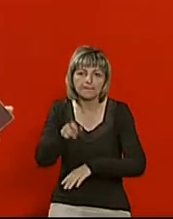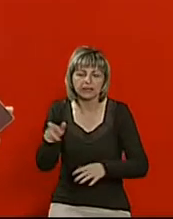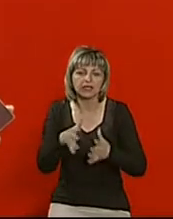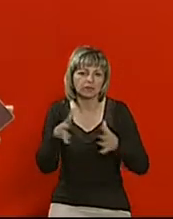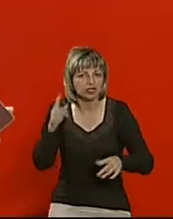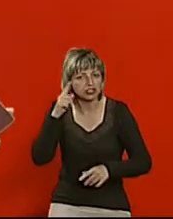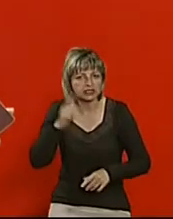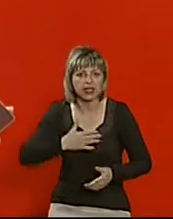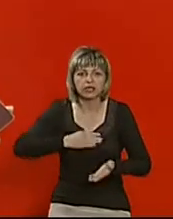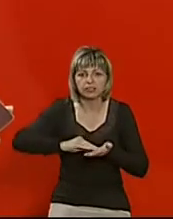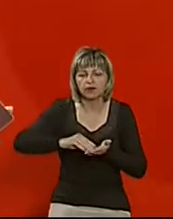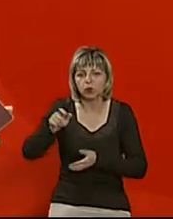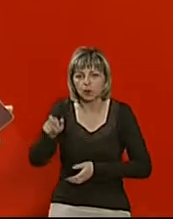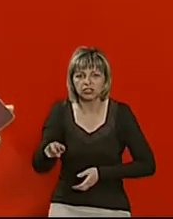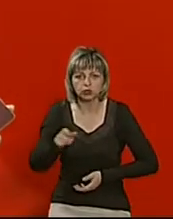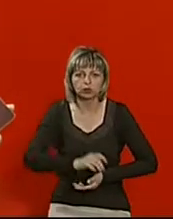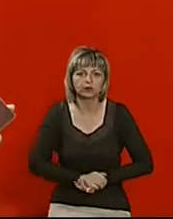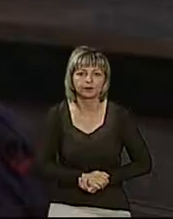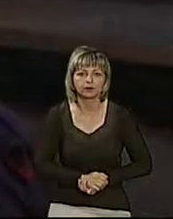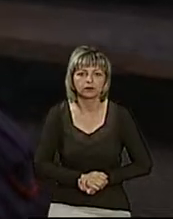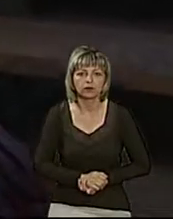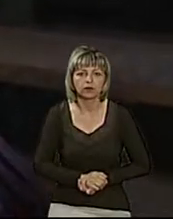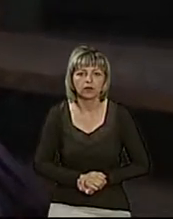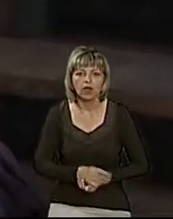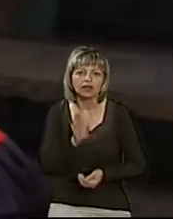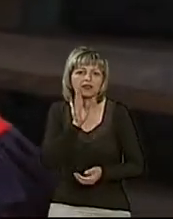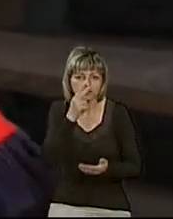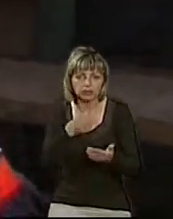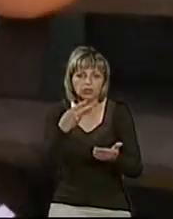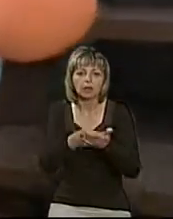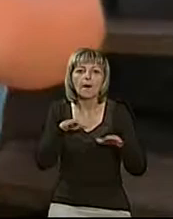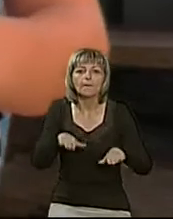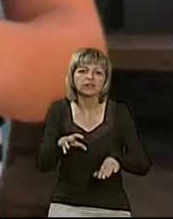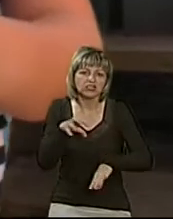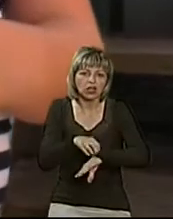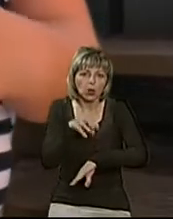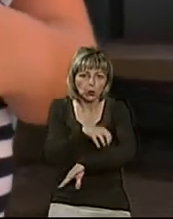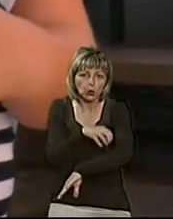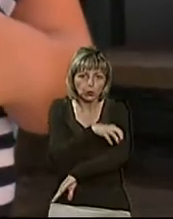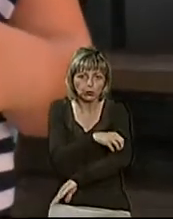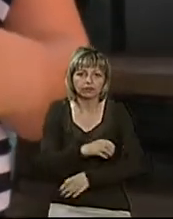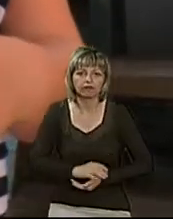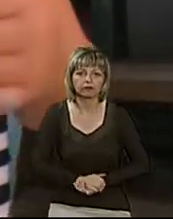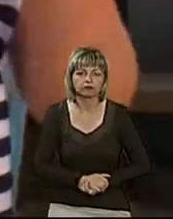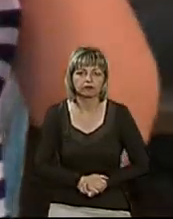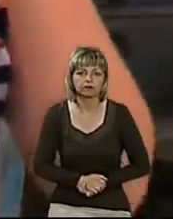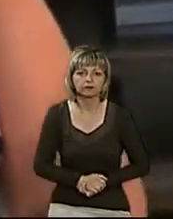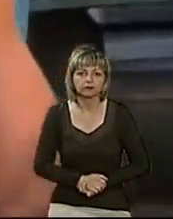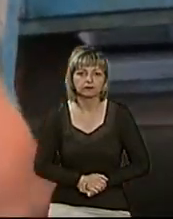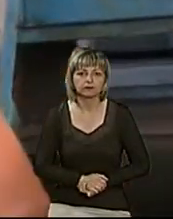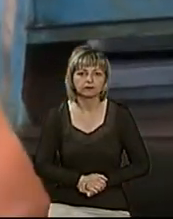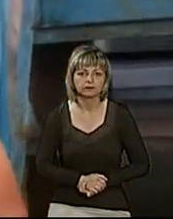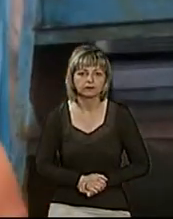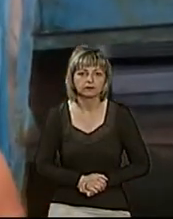Більше знає Павло Мельничук. Тут трошки, отут ще трошки. І отут, і